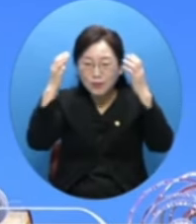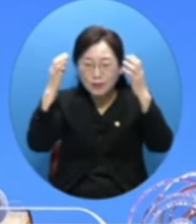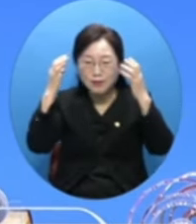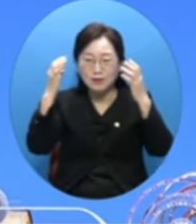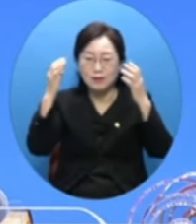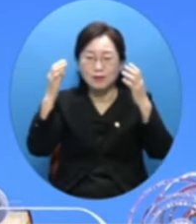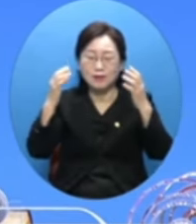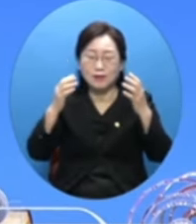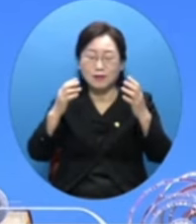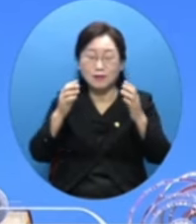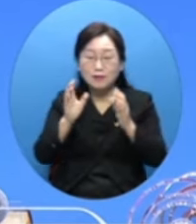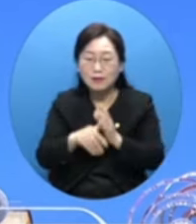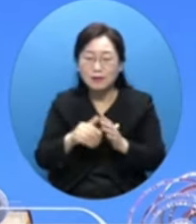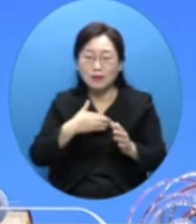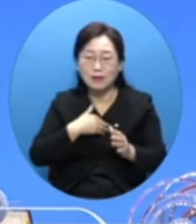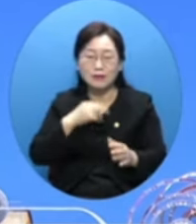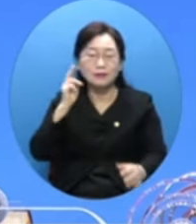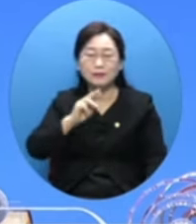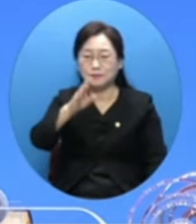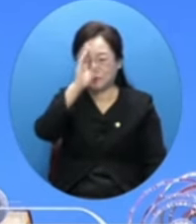내게 중병이 다가와서